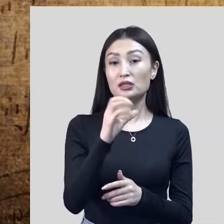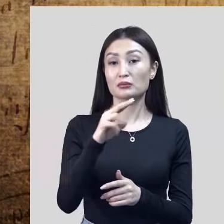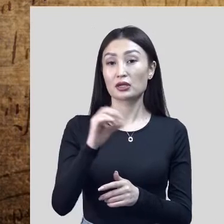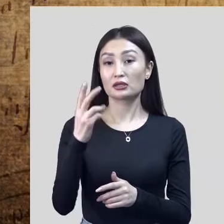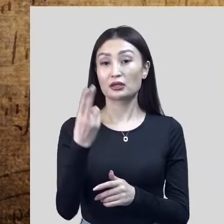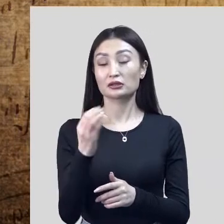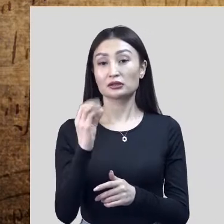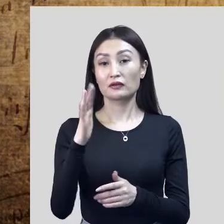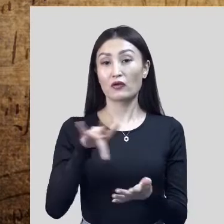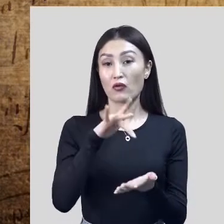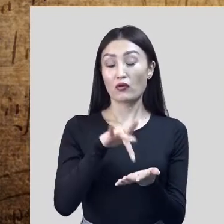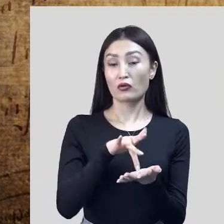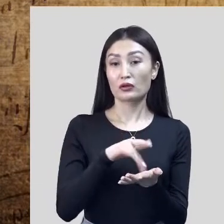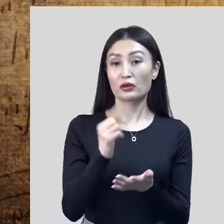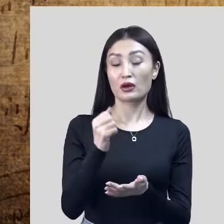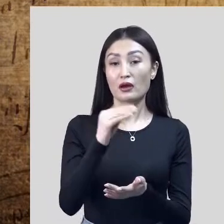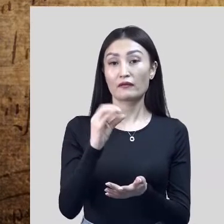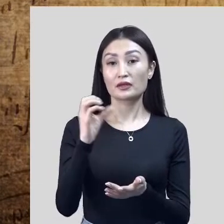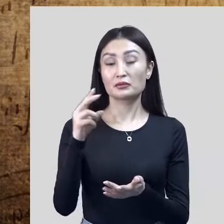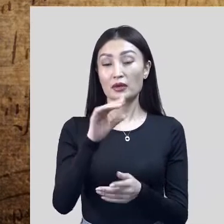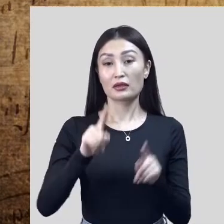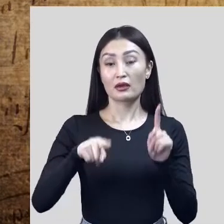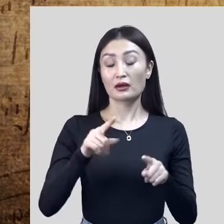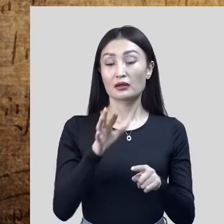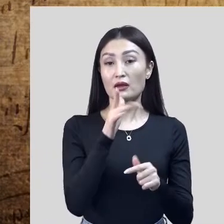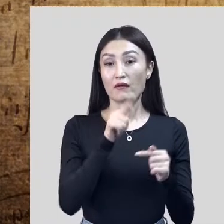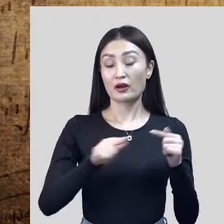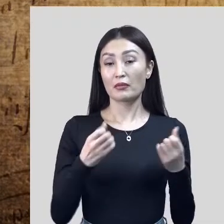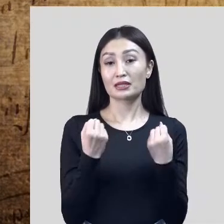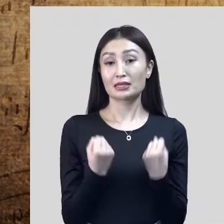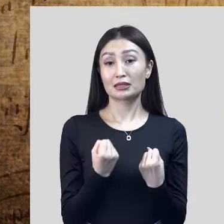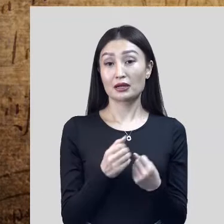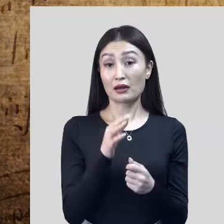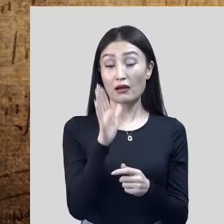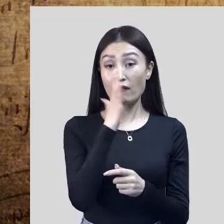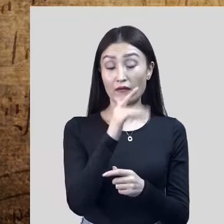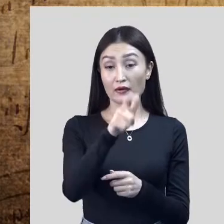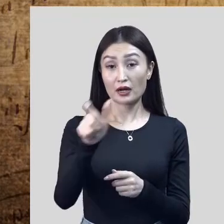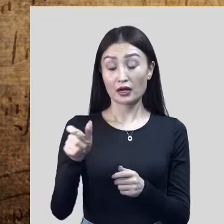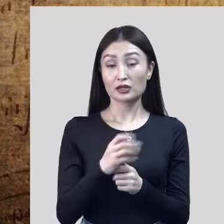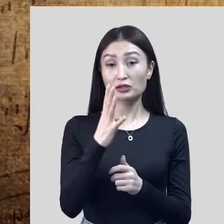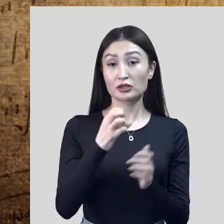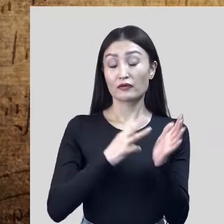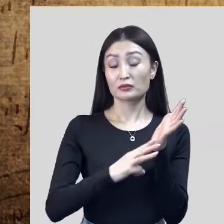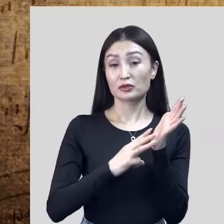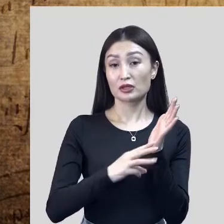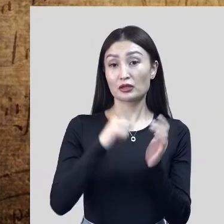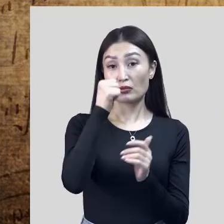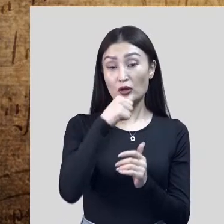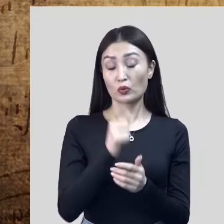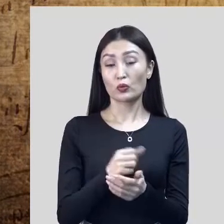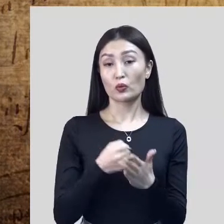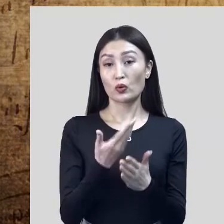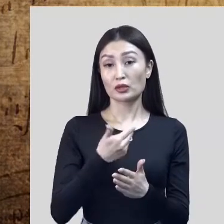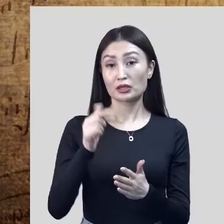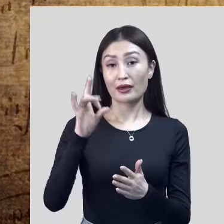700 воинов из города Феспия на некоторое время задержали врага. Было оно в 480 году до н.э.